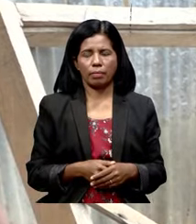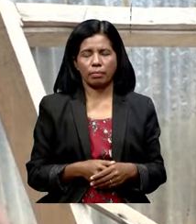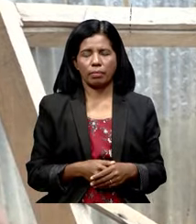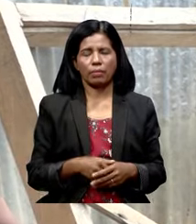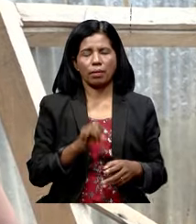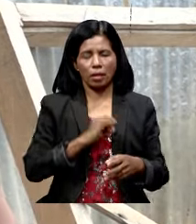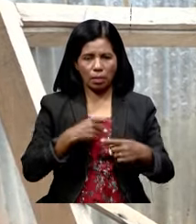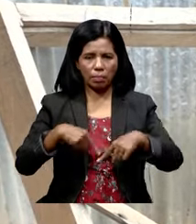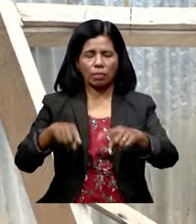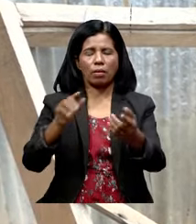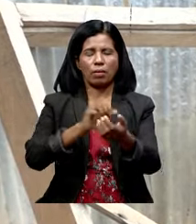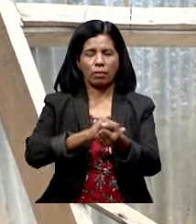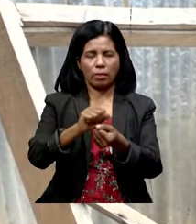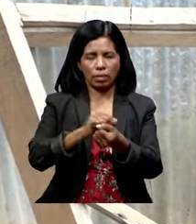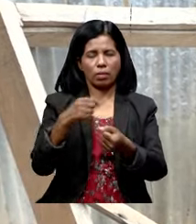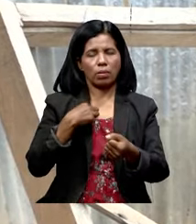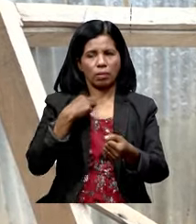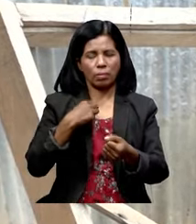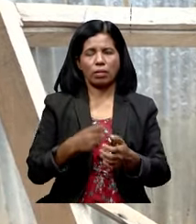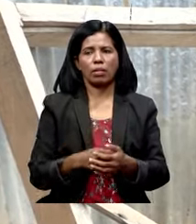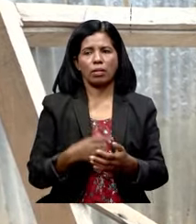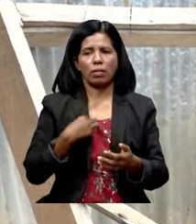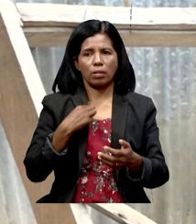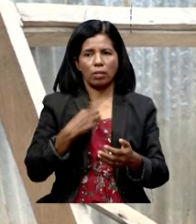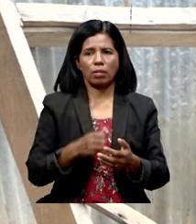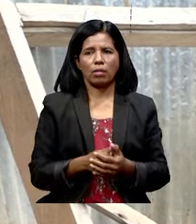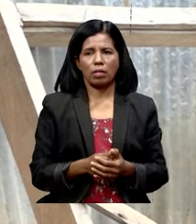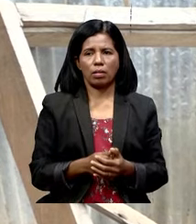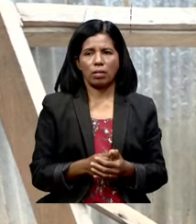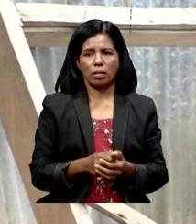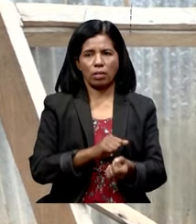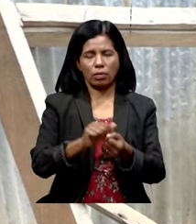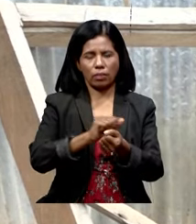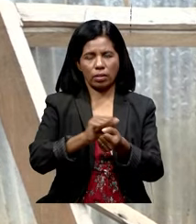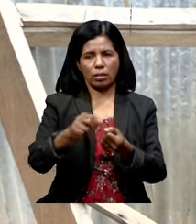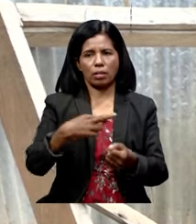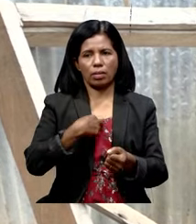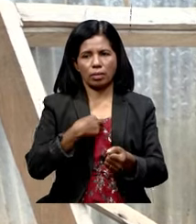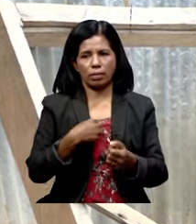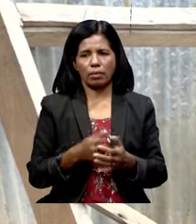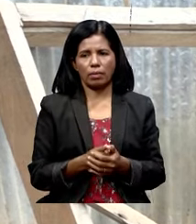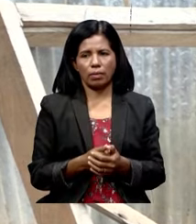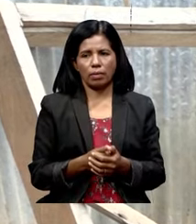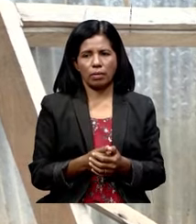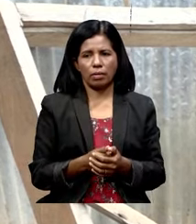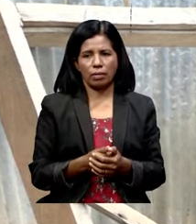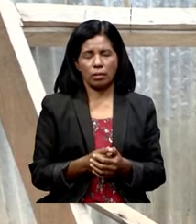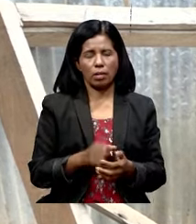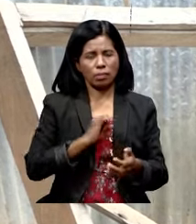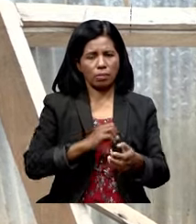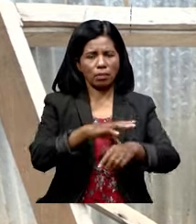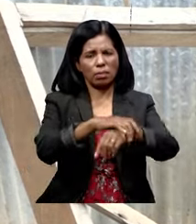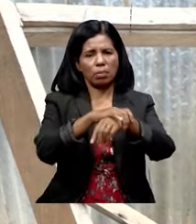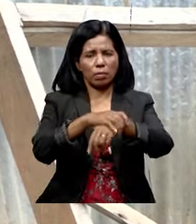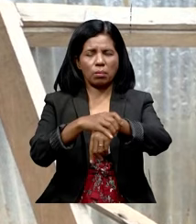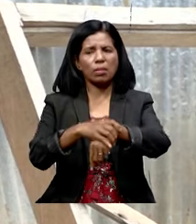Hau ba fasi mo sau bu. Ropa ser ne. Hau fasi rasik. Hau fasi mo sau ne liman ida ne